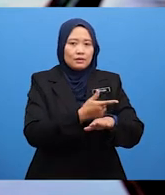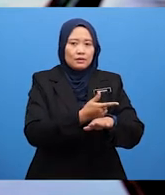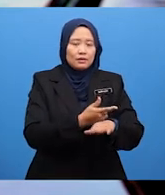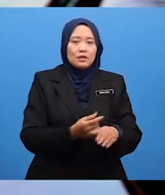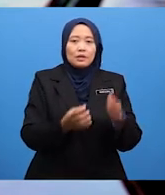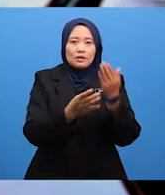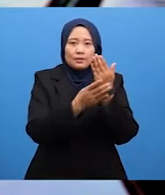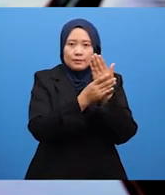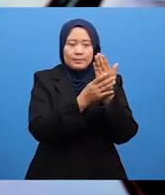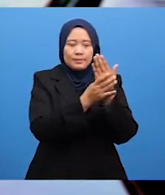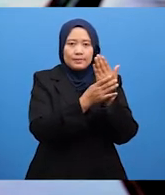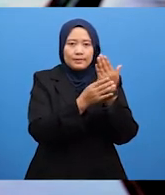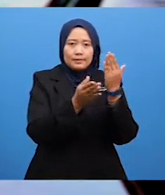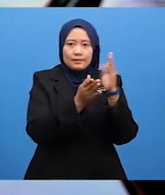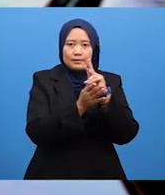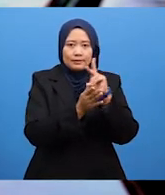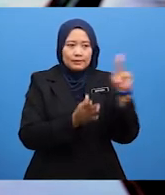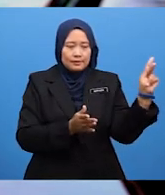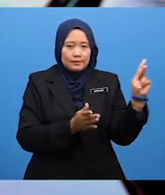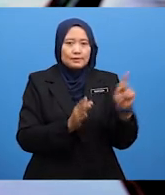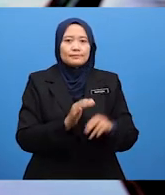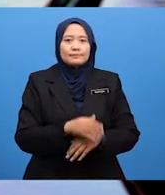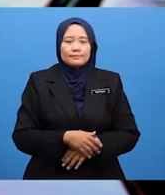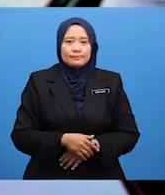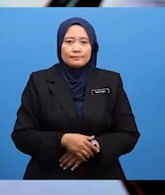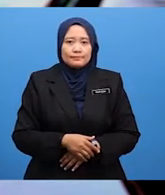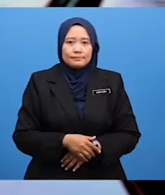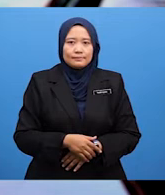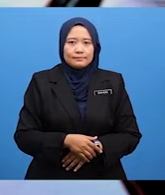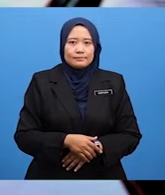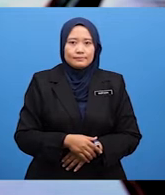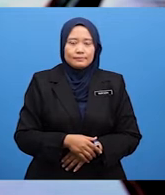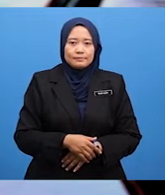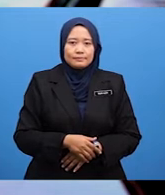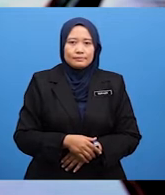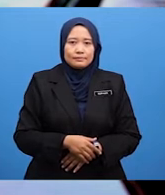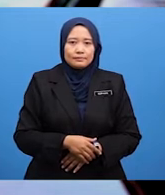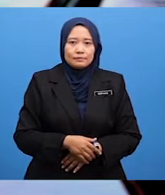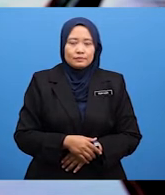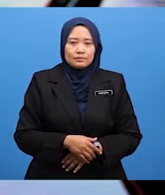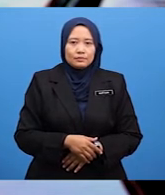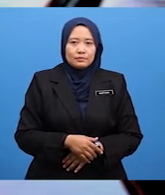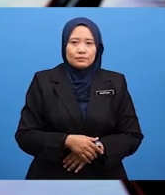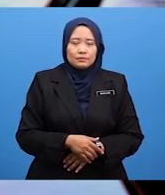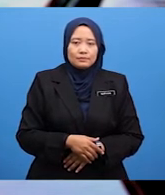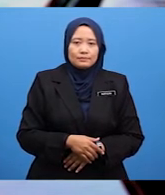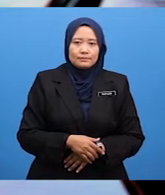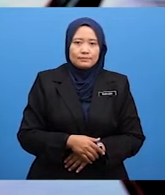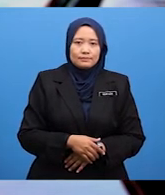Kini saya bersama dengan Noor. Seterusnya kita akan mempelajari posisi penjarian dan latihan penjarian tangan